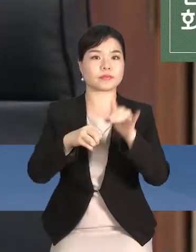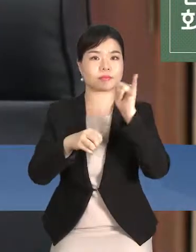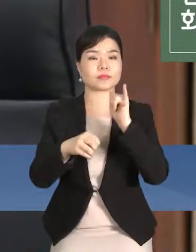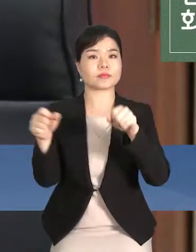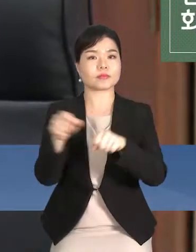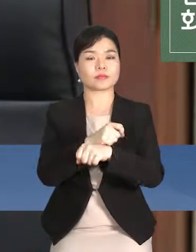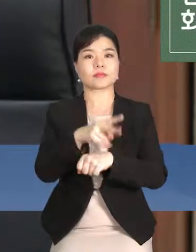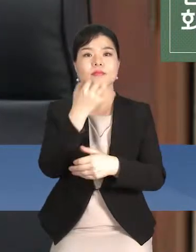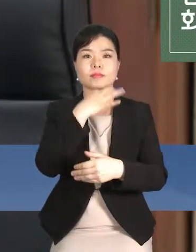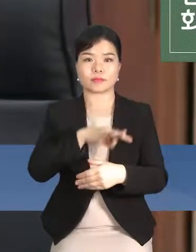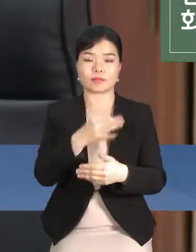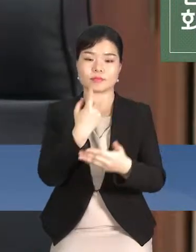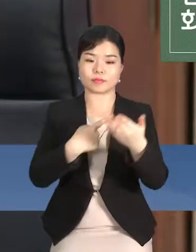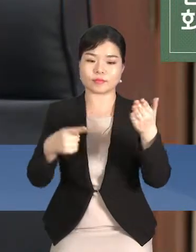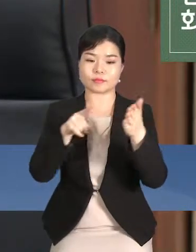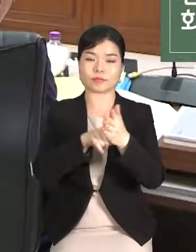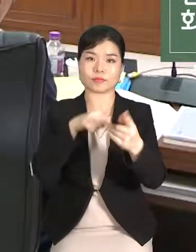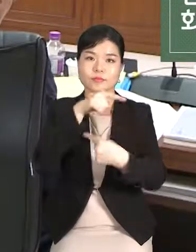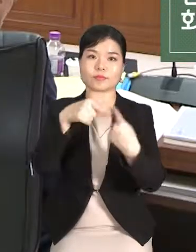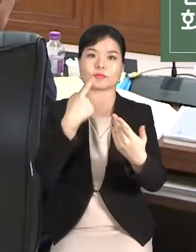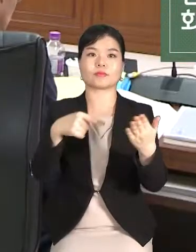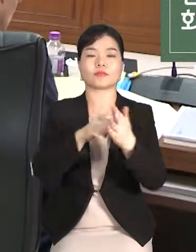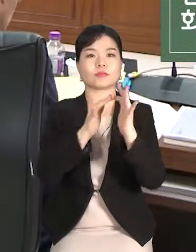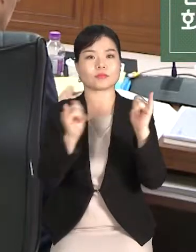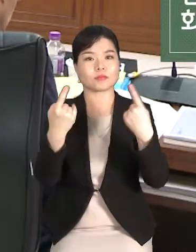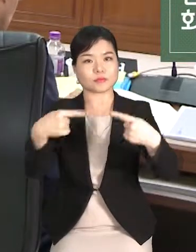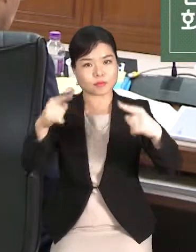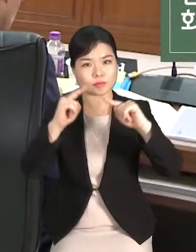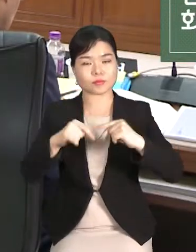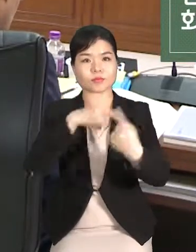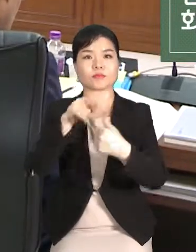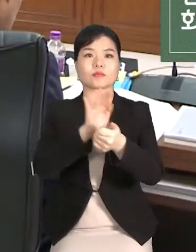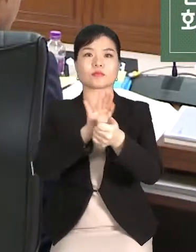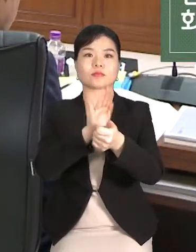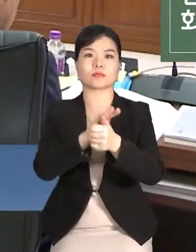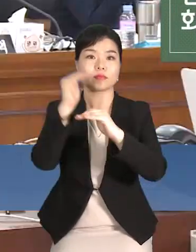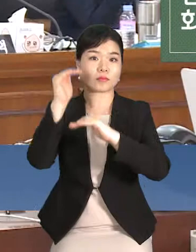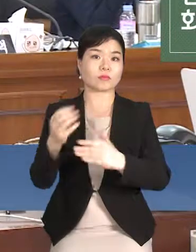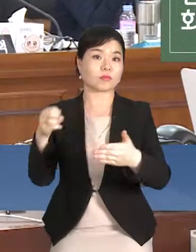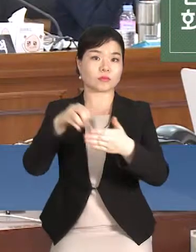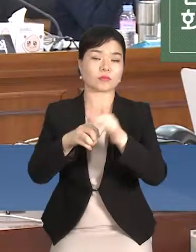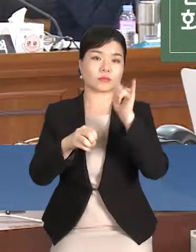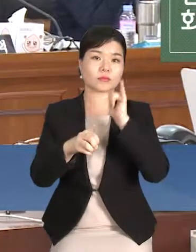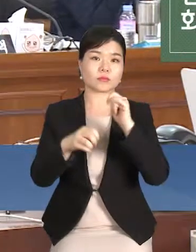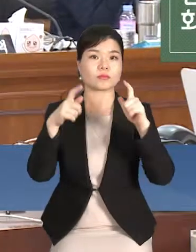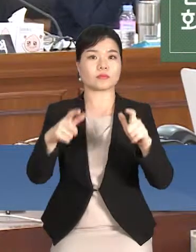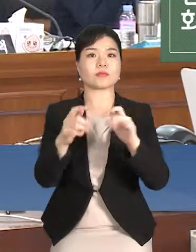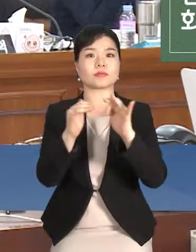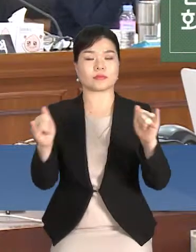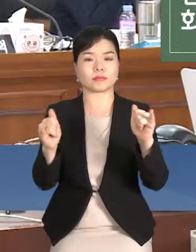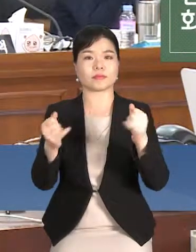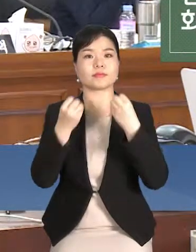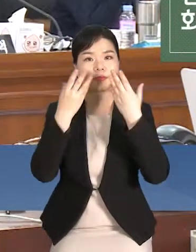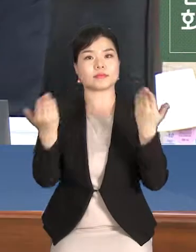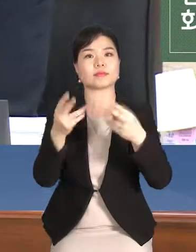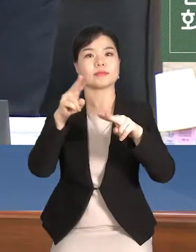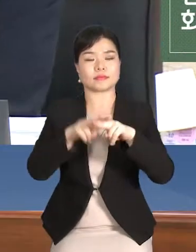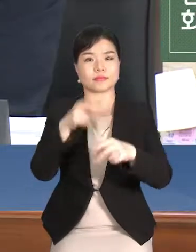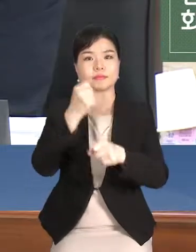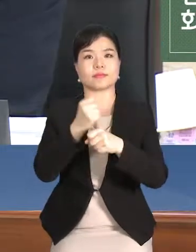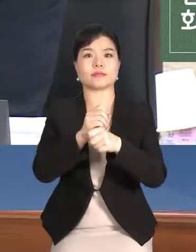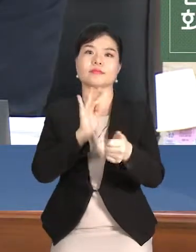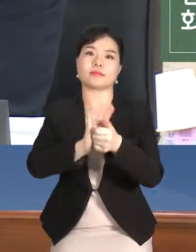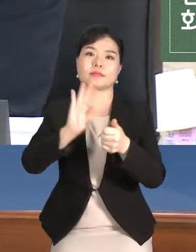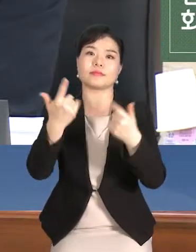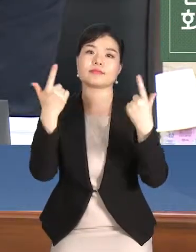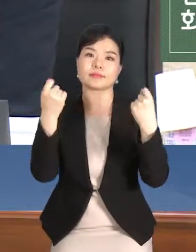특히 효율적인 유산 관리를 위해 주민 참여 사업을 운영 지원하겠다고 하는데요. 지역 주민들의 새로운 일자리 창출에도 보탬이